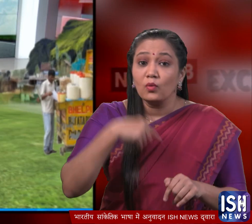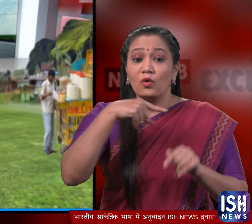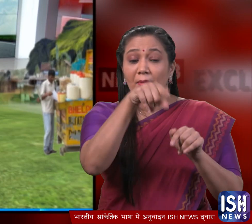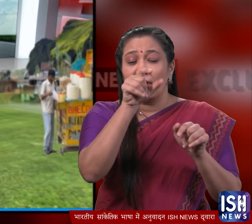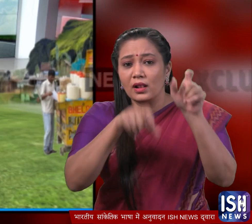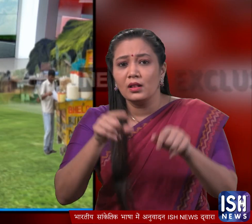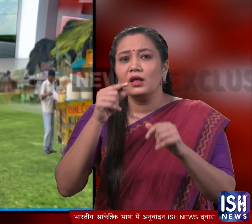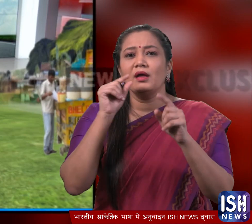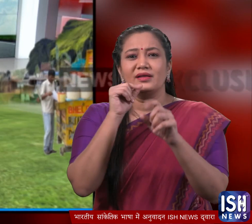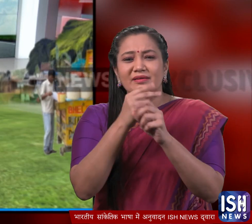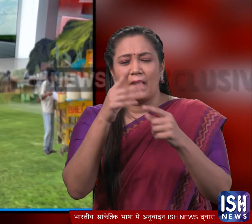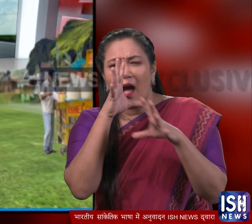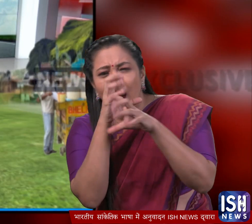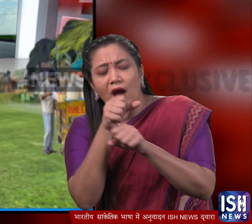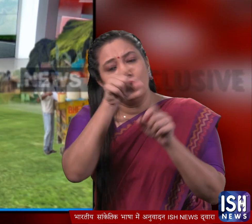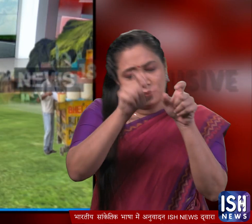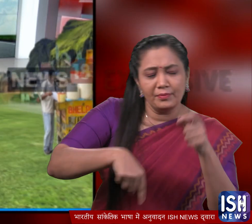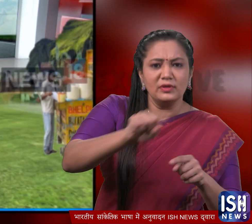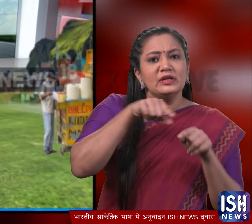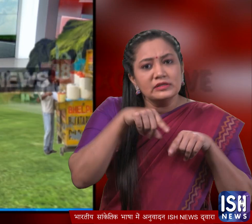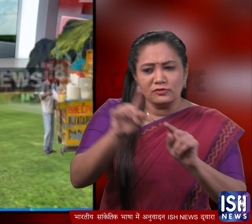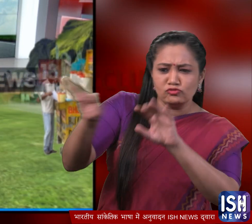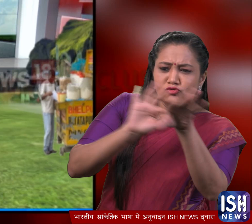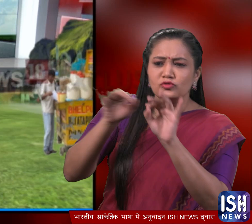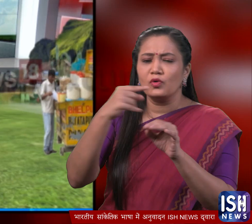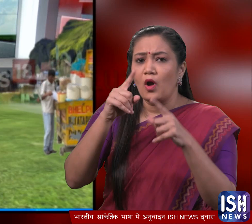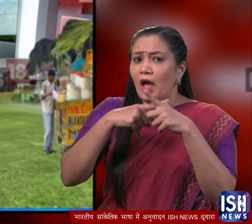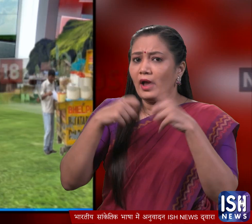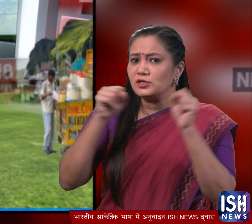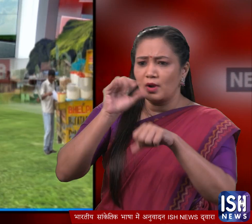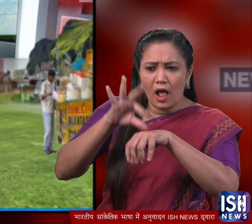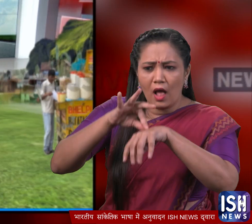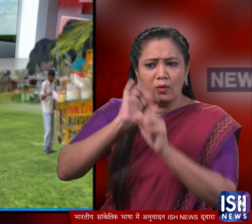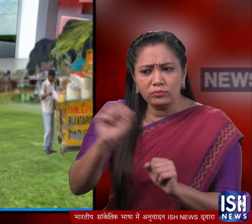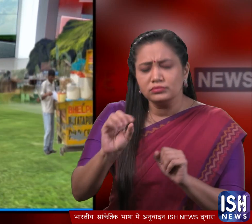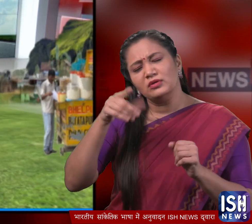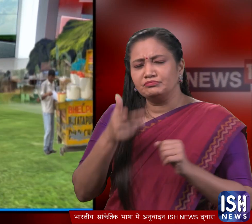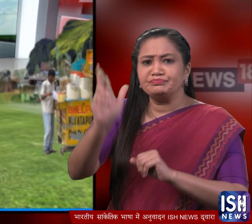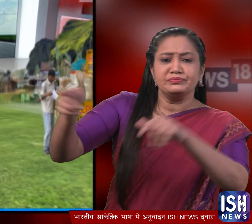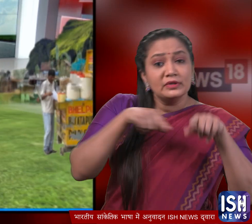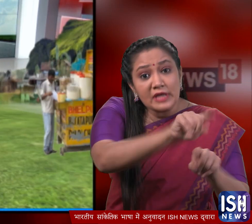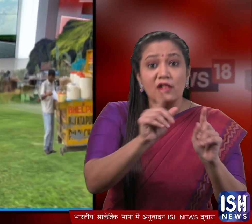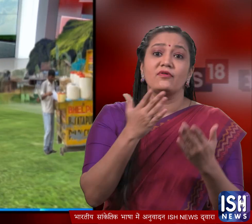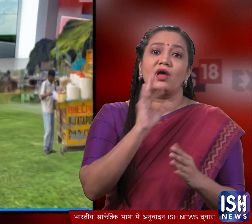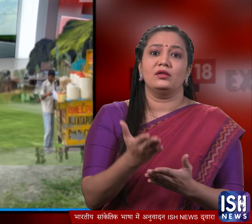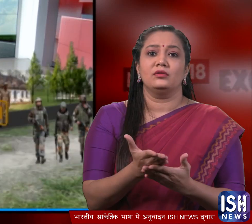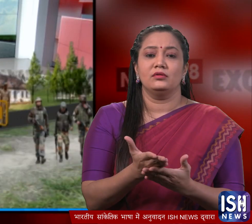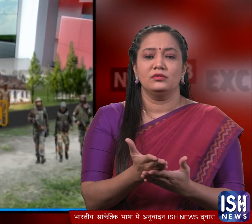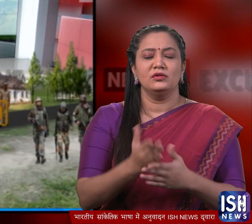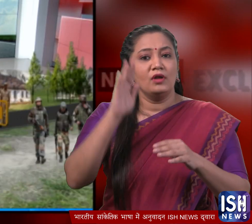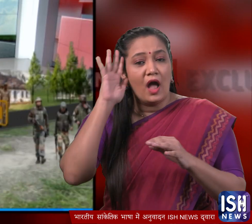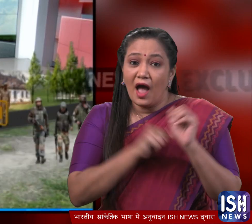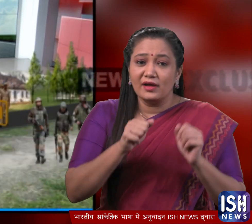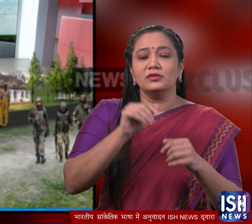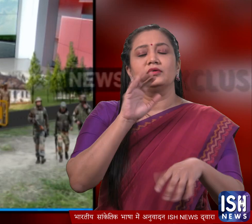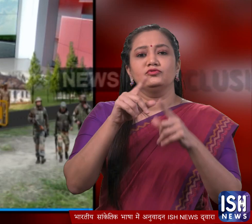ओवरग्राउंड वर्कर खुद ही गैर कश्मीरी मजदूरों को हमले के लिए चुन रहे हैं और फिर खुद ही हमलों को अंजाम दे रहे हैं। हालांकि इस तरह की सूचना मिलने